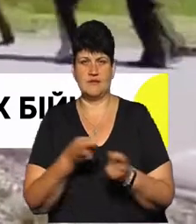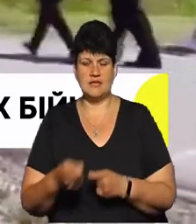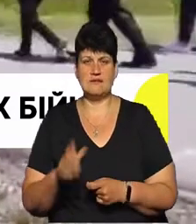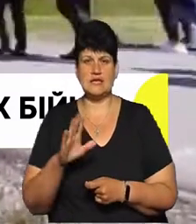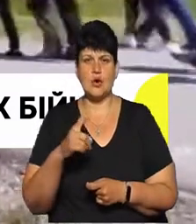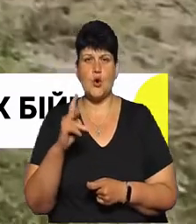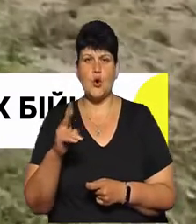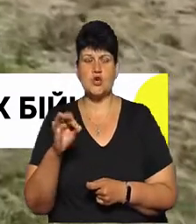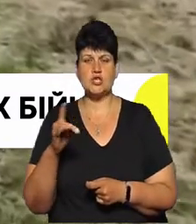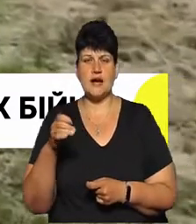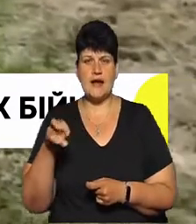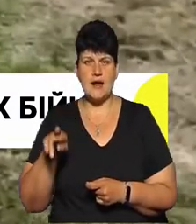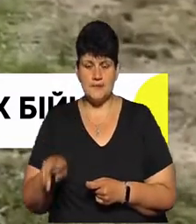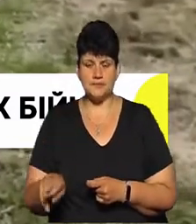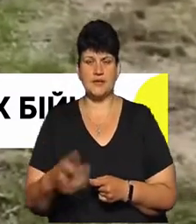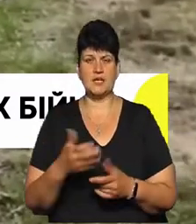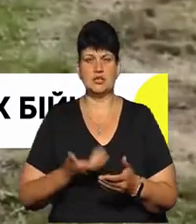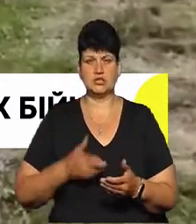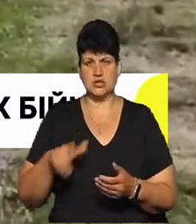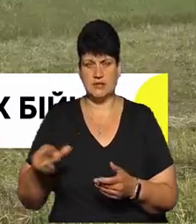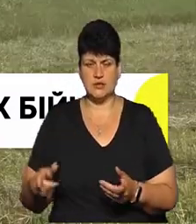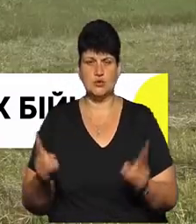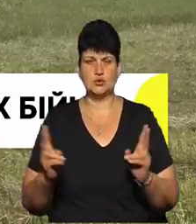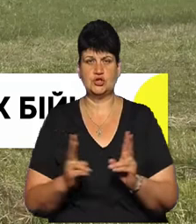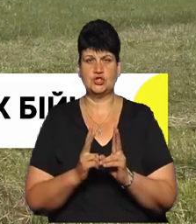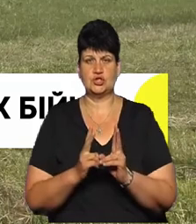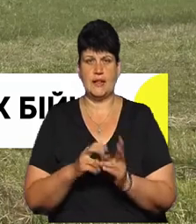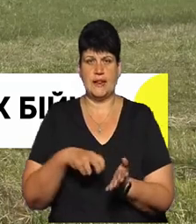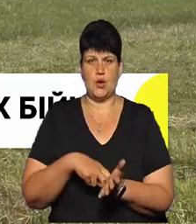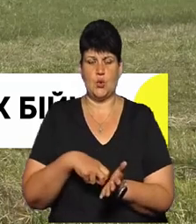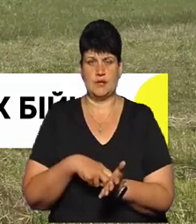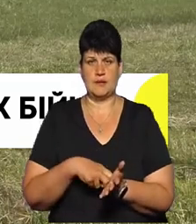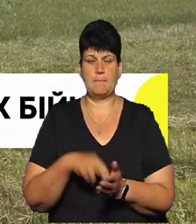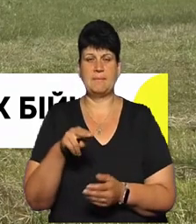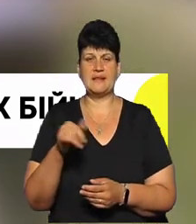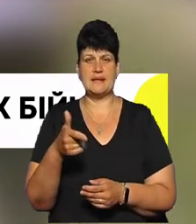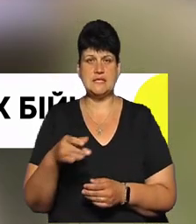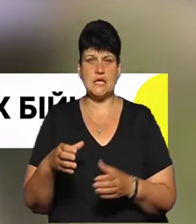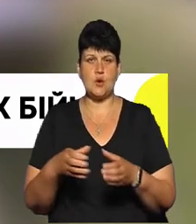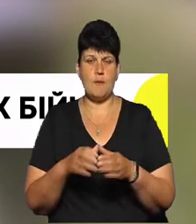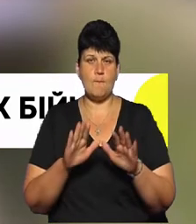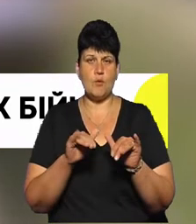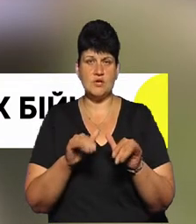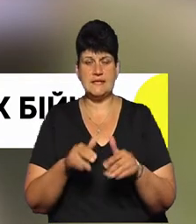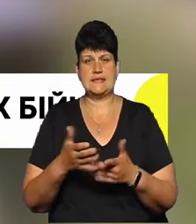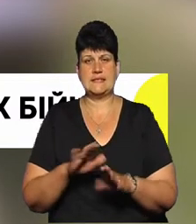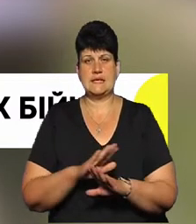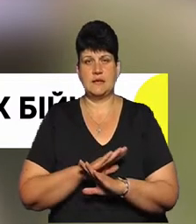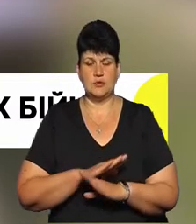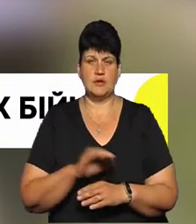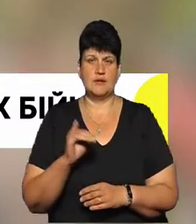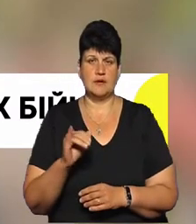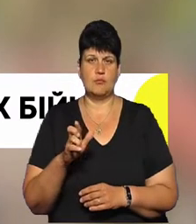Рукомиш. Жителі громади зустрічали військовослужбовця на колінах. У Підгаєцькій громаді попрощалися із загиблим Іваном Бурсуком. Бійцю